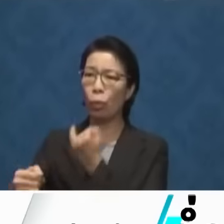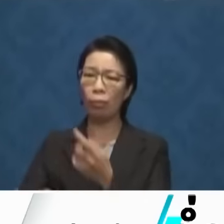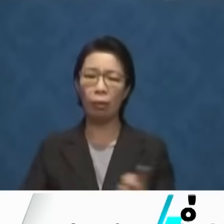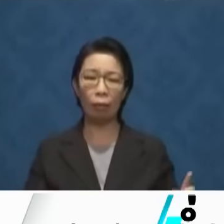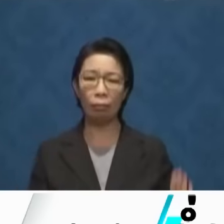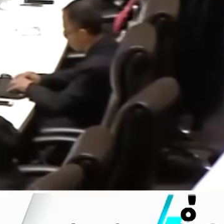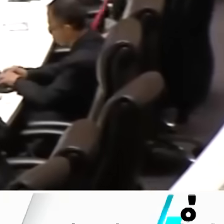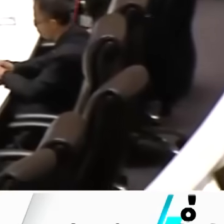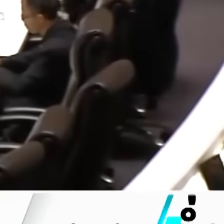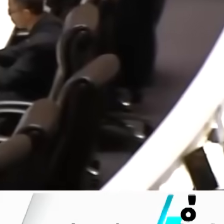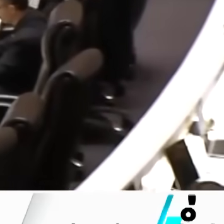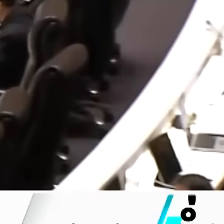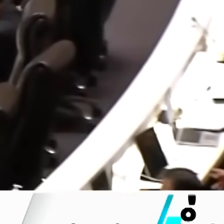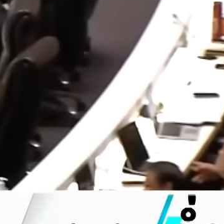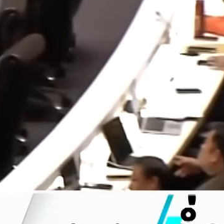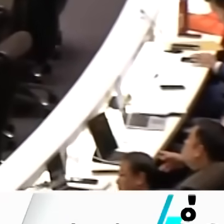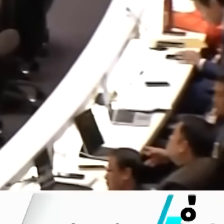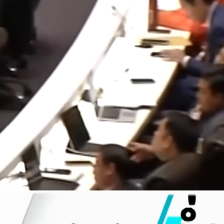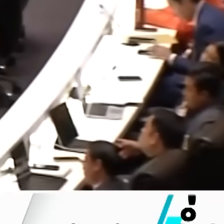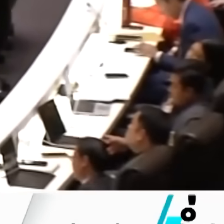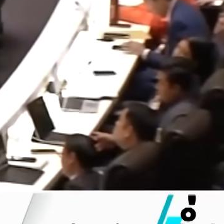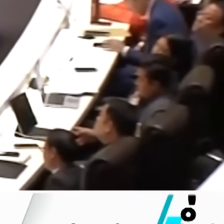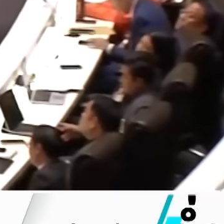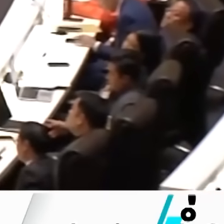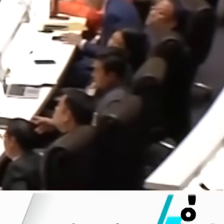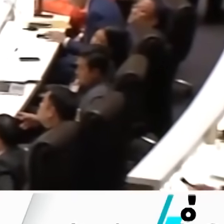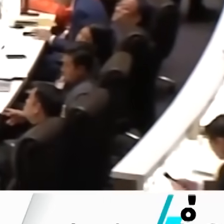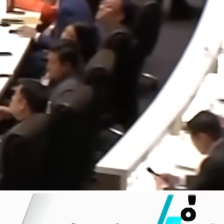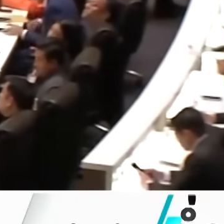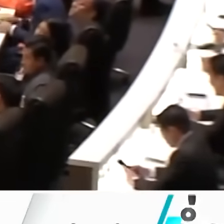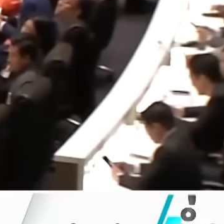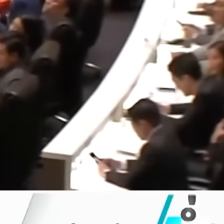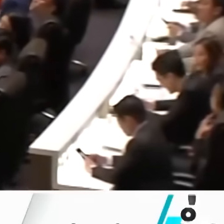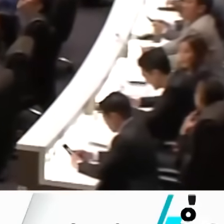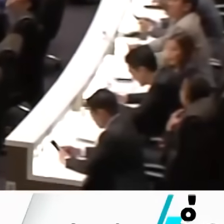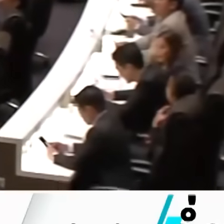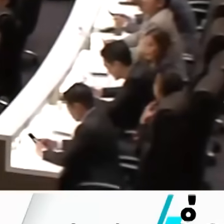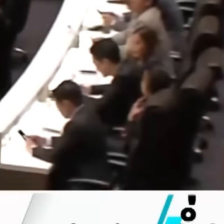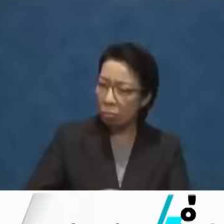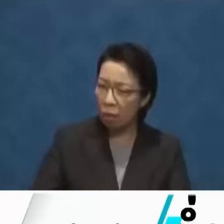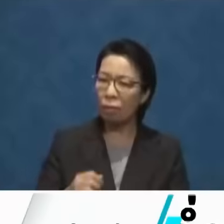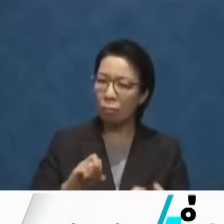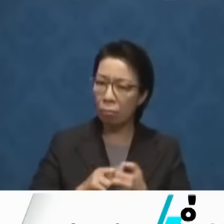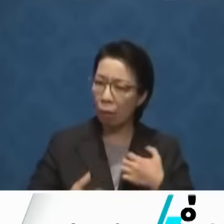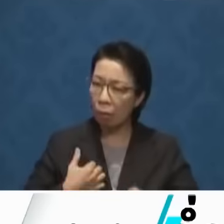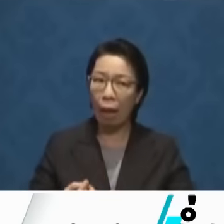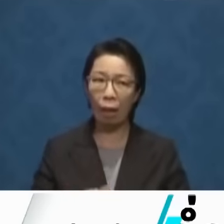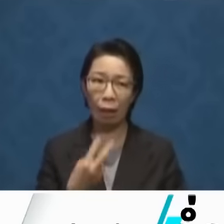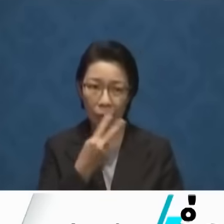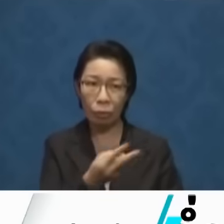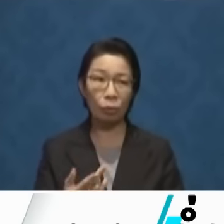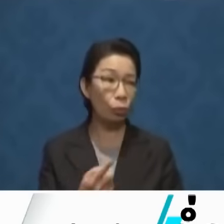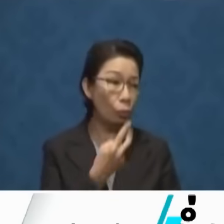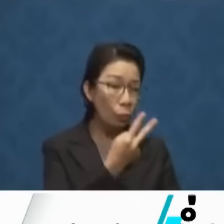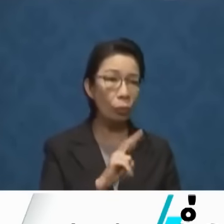คือท่านน ายถ่ายทอดสด ก็รู้ว่าล่มแน ่ๆขณะที่คุณวิโรจน์ลักษณะอดิศรส.ส.บัญชีรายชื่อพรรคก้าวไกลก็ยืนยันว่าพรรคเสน